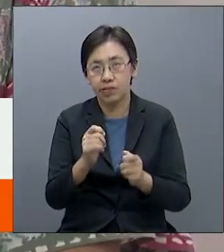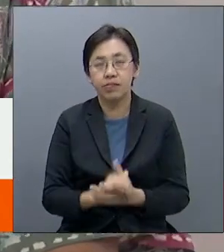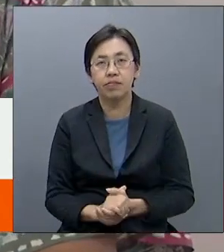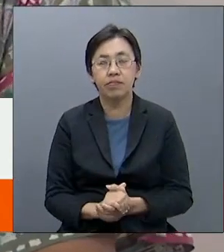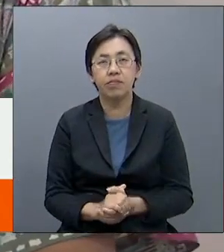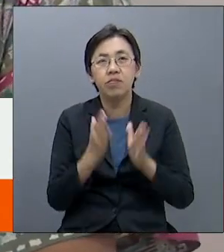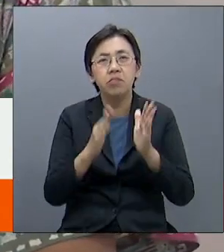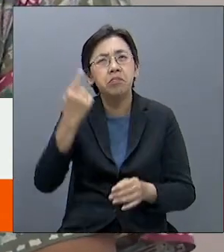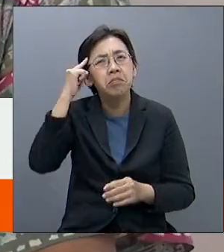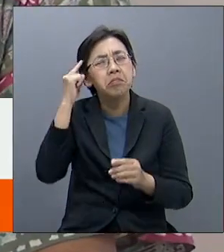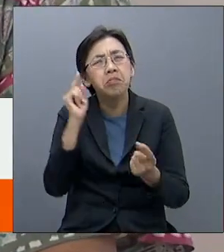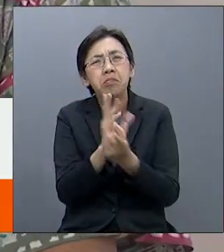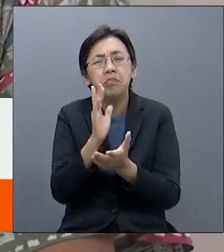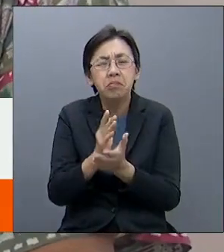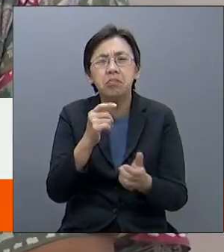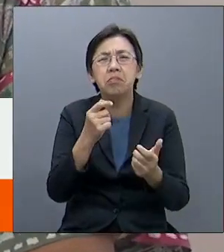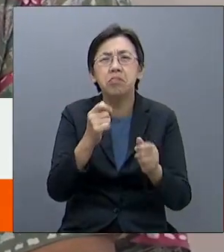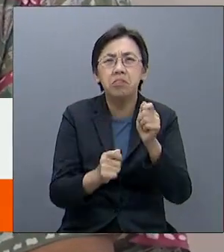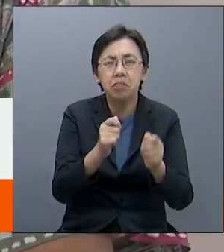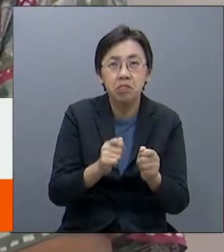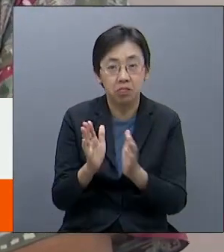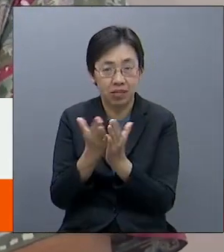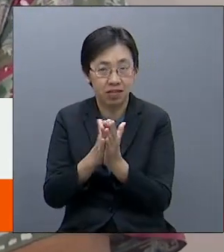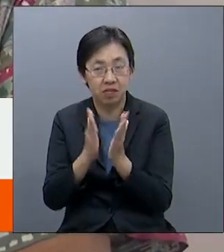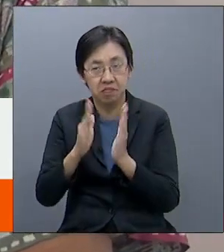ยจะไม่ค่อยรู้จักวรรณกรรมที่ดีวรรณกรรมของนักเ